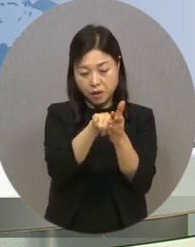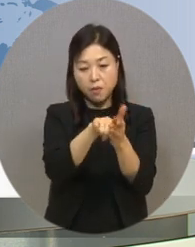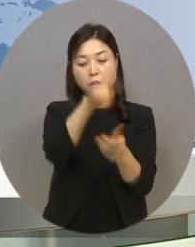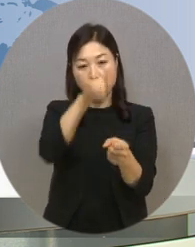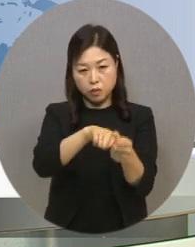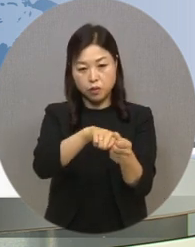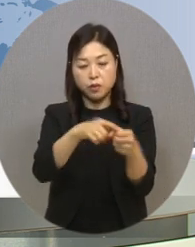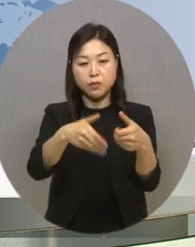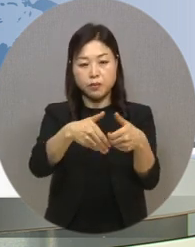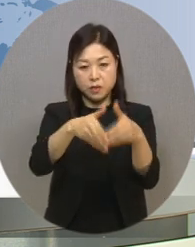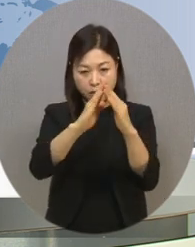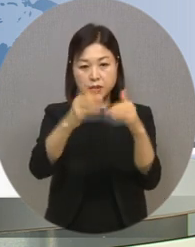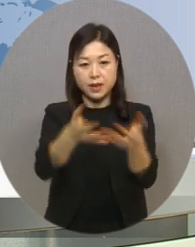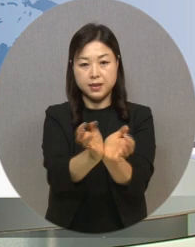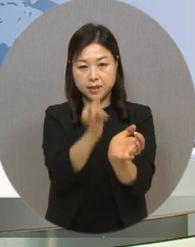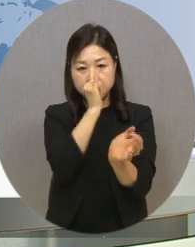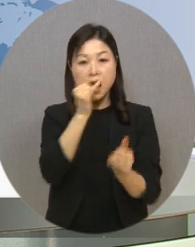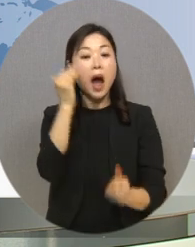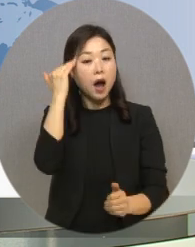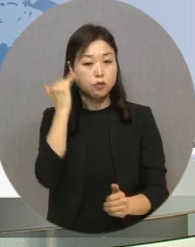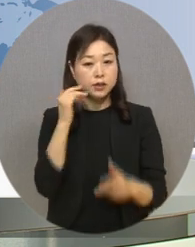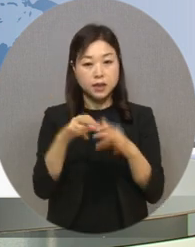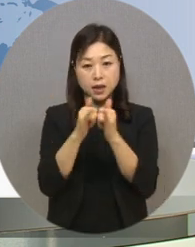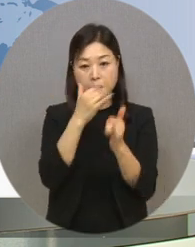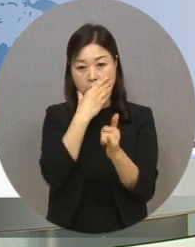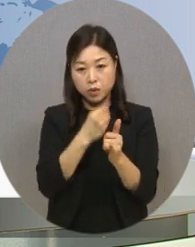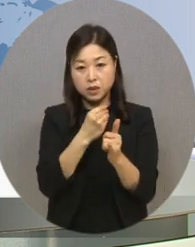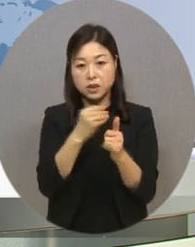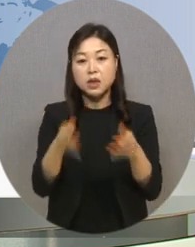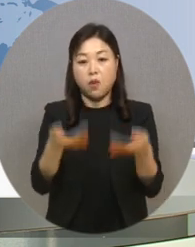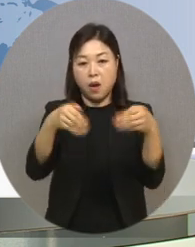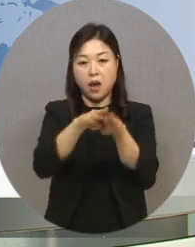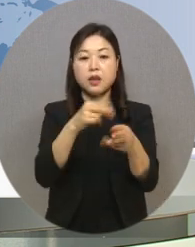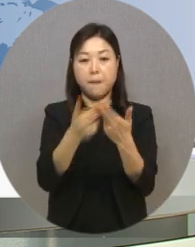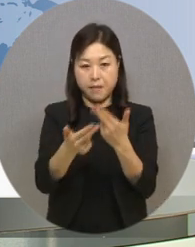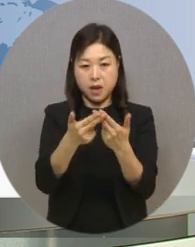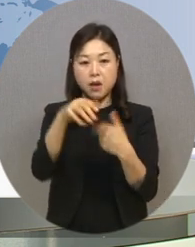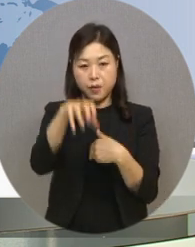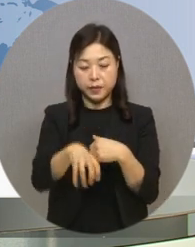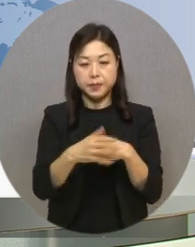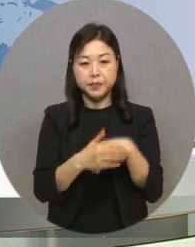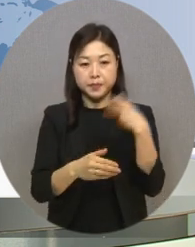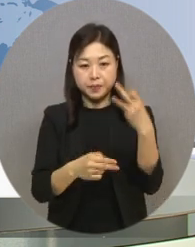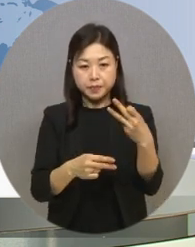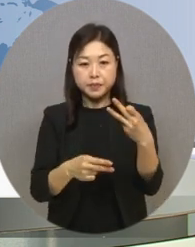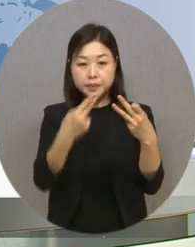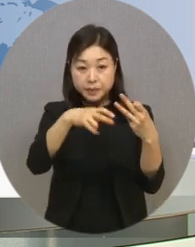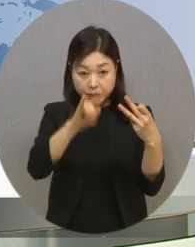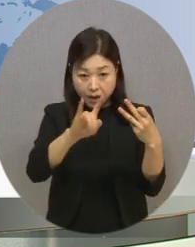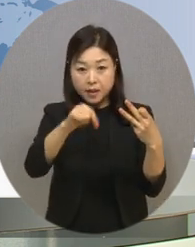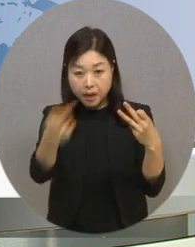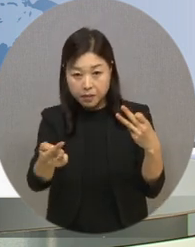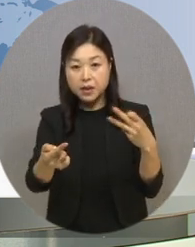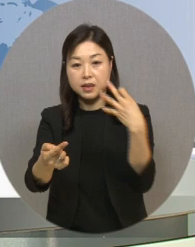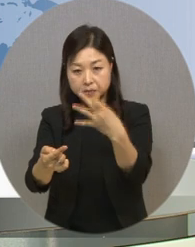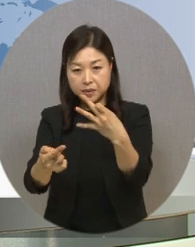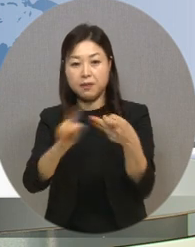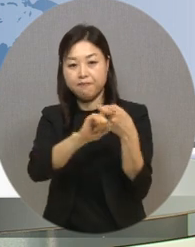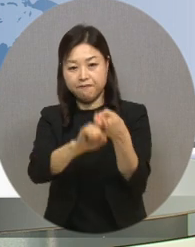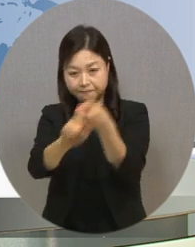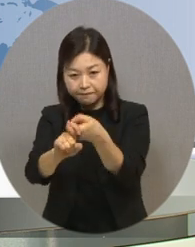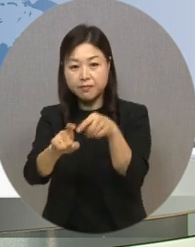단체가 있습니다. 바로 한국장애인복지관협회인데요. 제13대 협회장에 이어 14대까지 연임하게